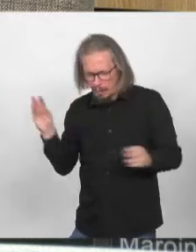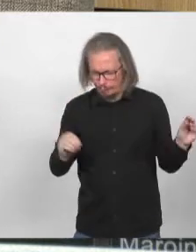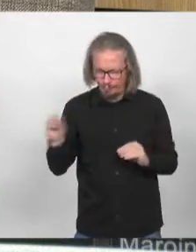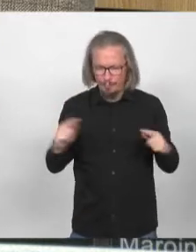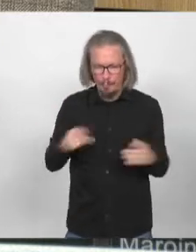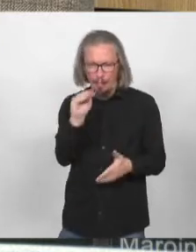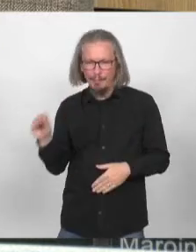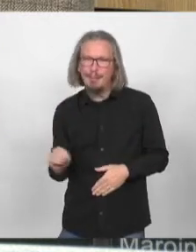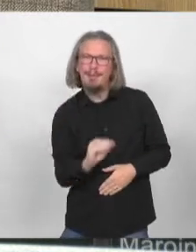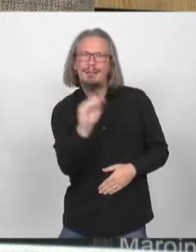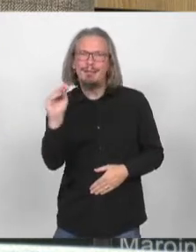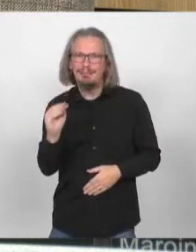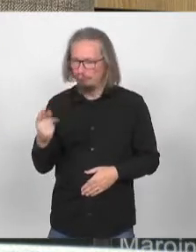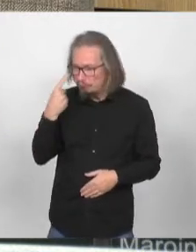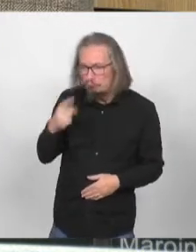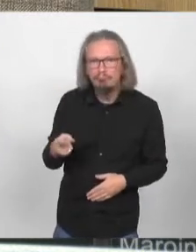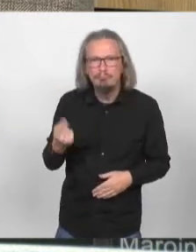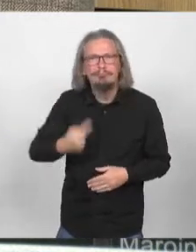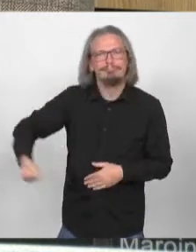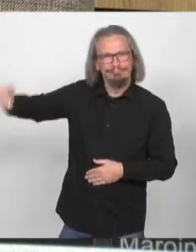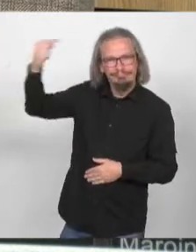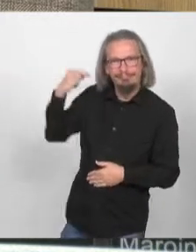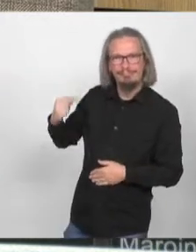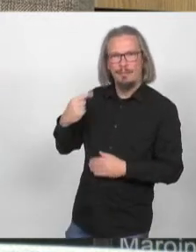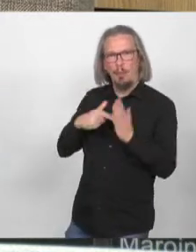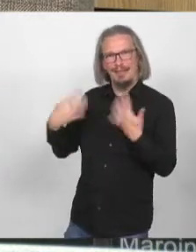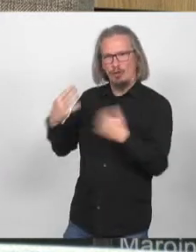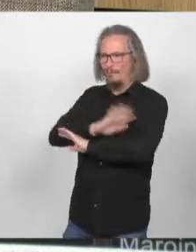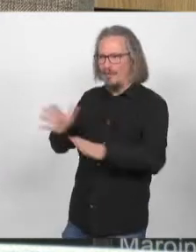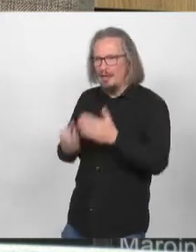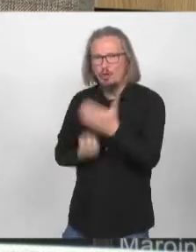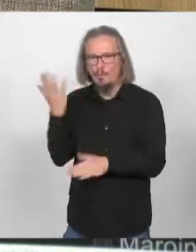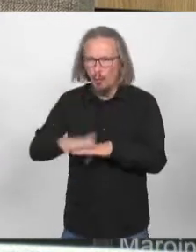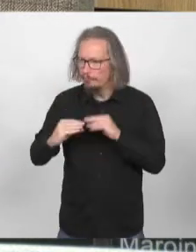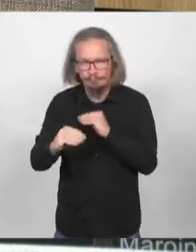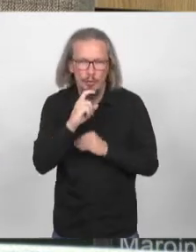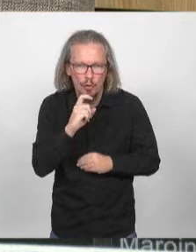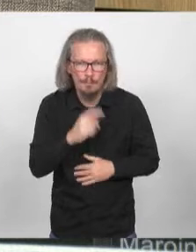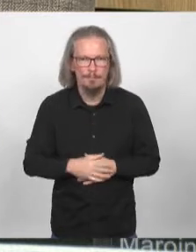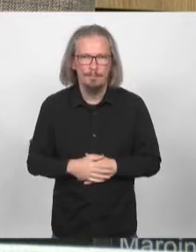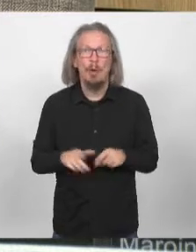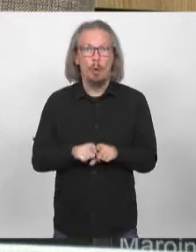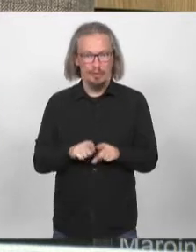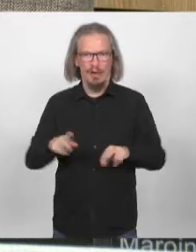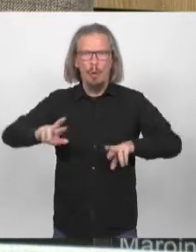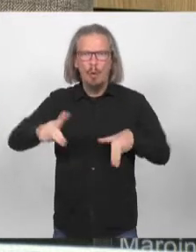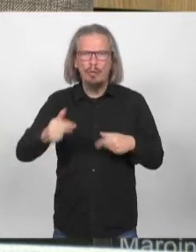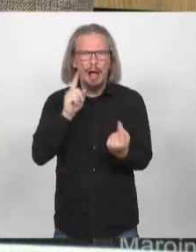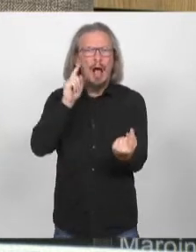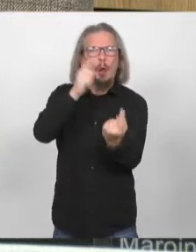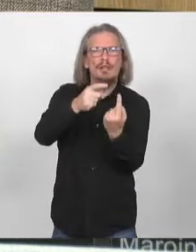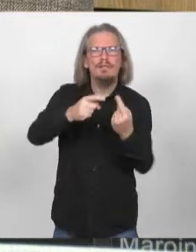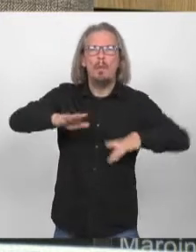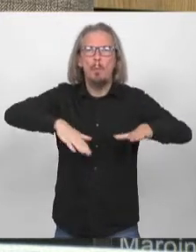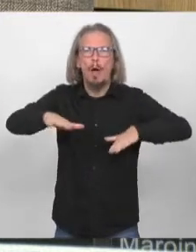développement des ENR, le précédent étant terminé depuis 2019. De même, où en sont donc les contrats d'objectifs et de moyens